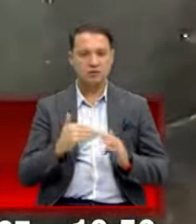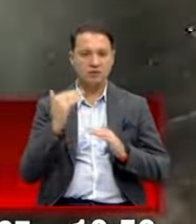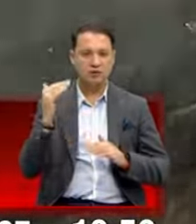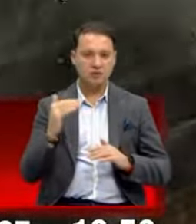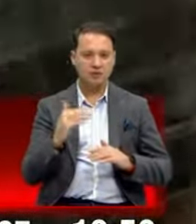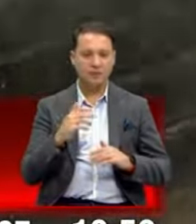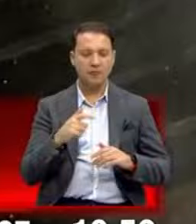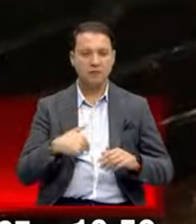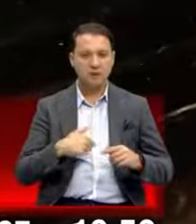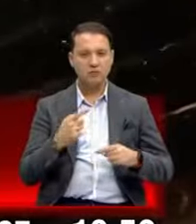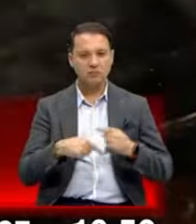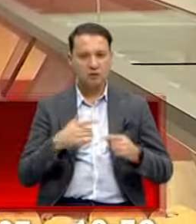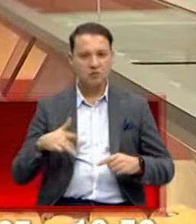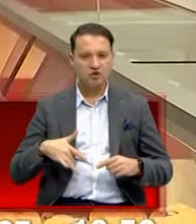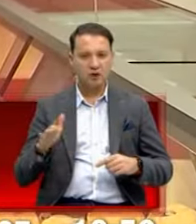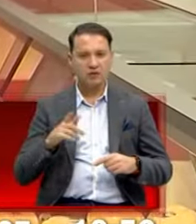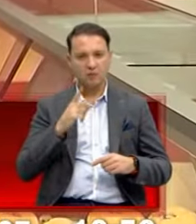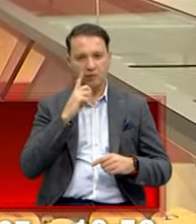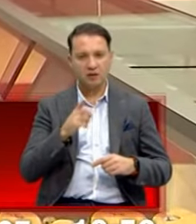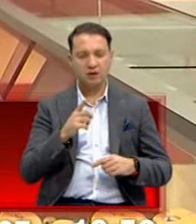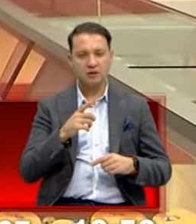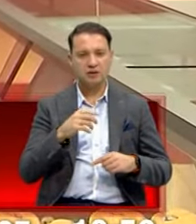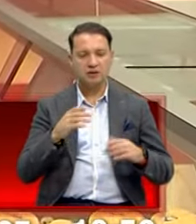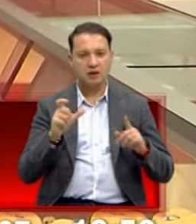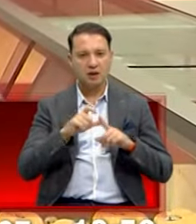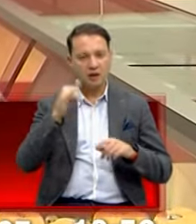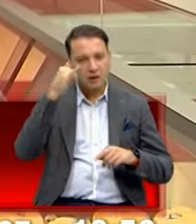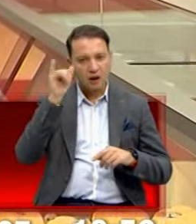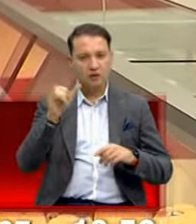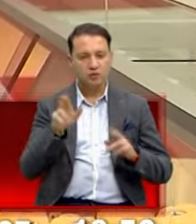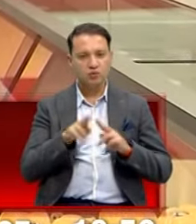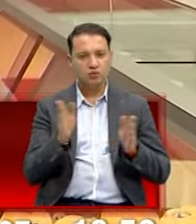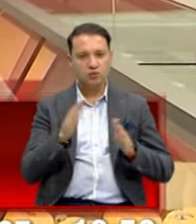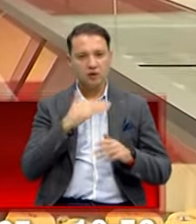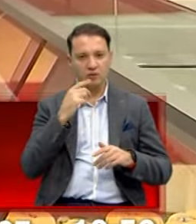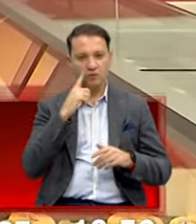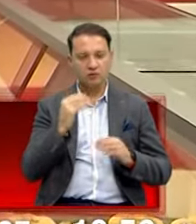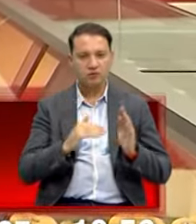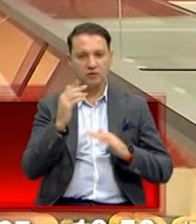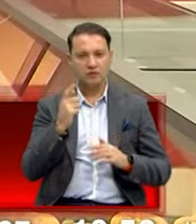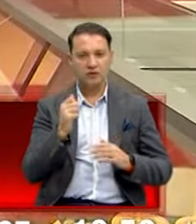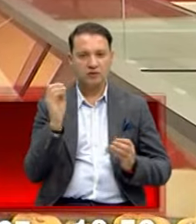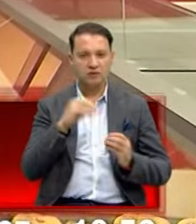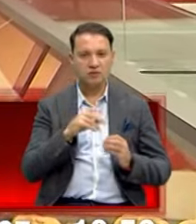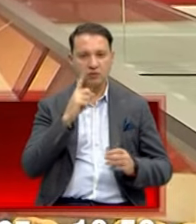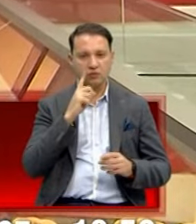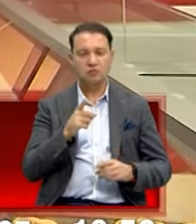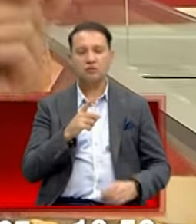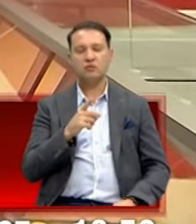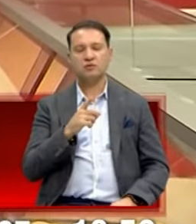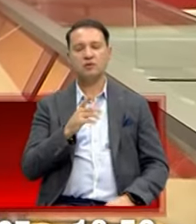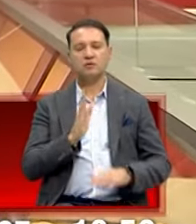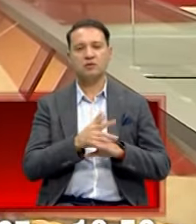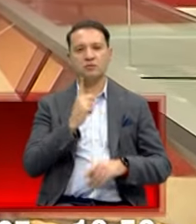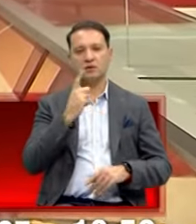solladı. Sakatat fiyatlarına geldiğimiz zaman dana ve kuzu etine göre çok daha yüksek oranda fiyat artışının yaşandığını görüyoruz.